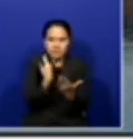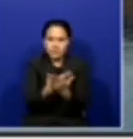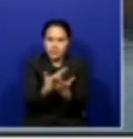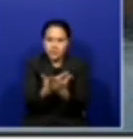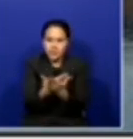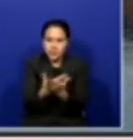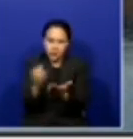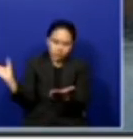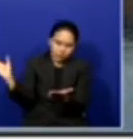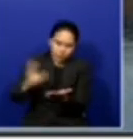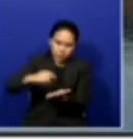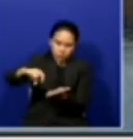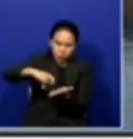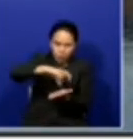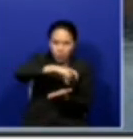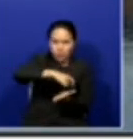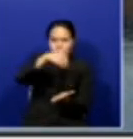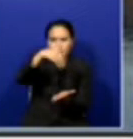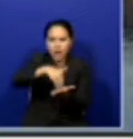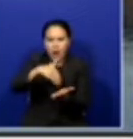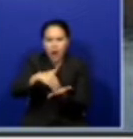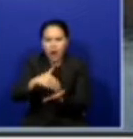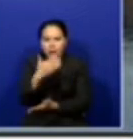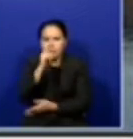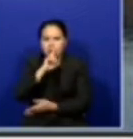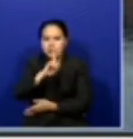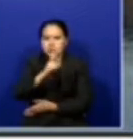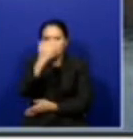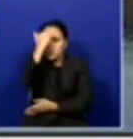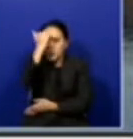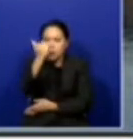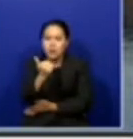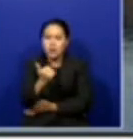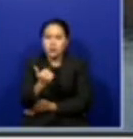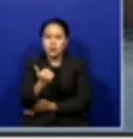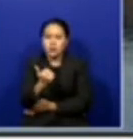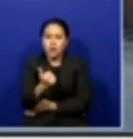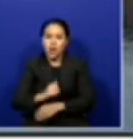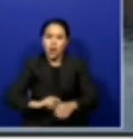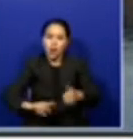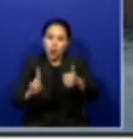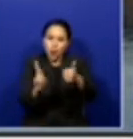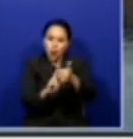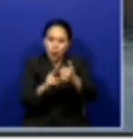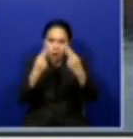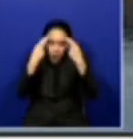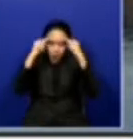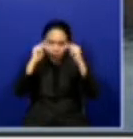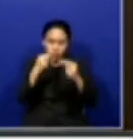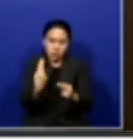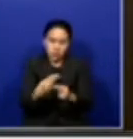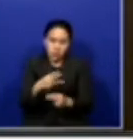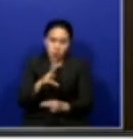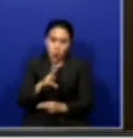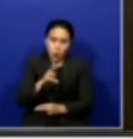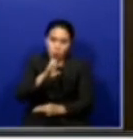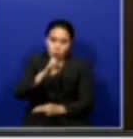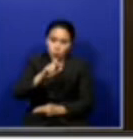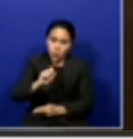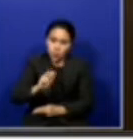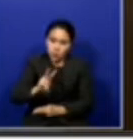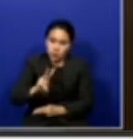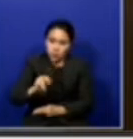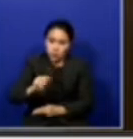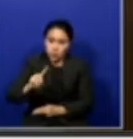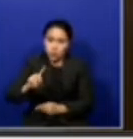มันเกิดขึ้นได้ยังไงฮะกูรูระดับรองวิษณุนะโดยปกติมติครม.